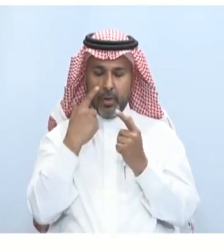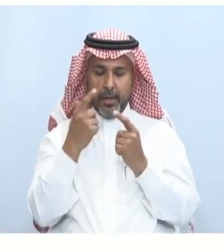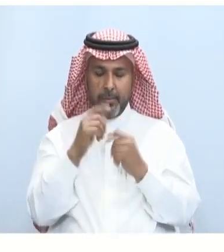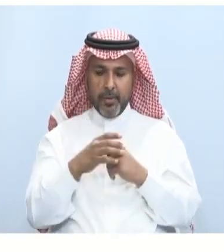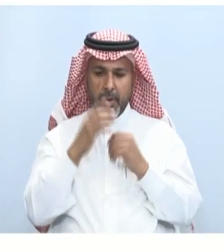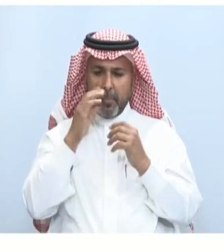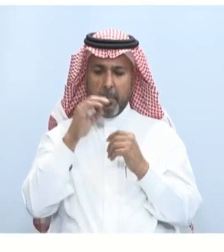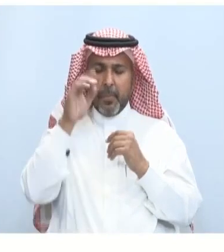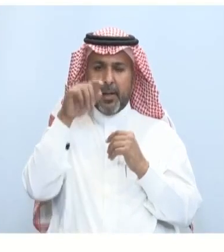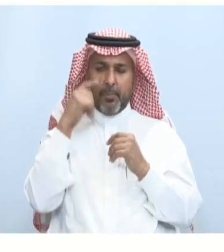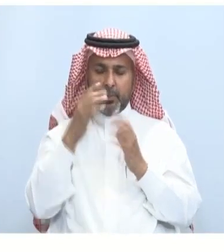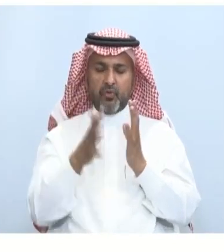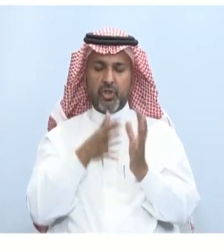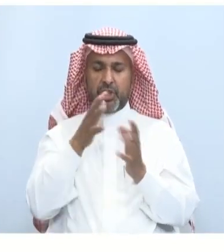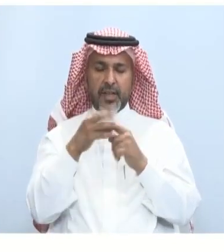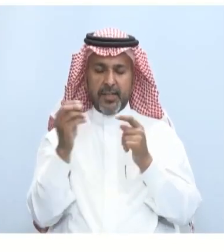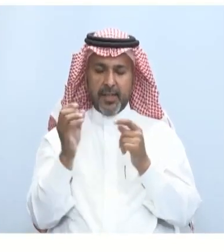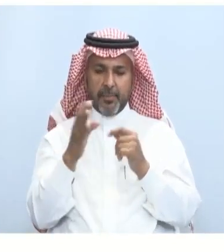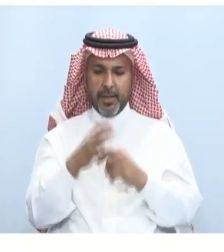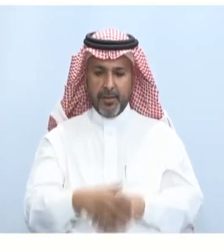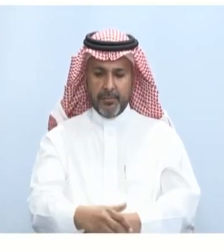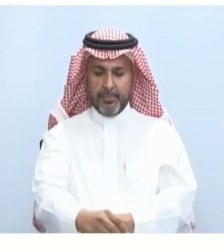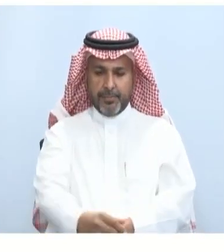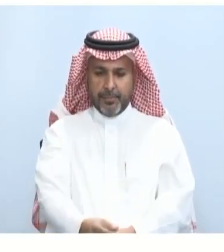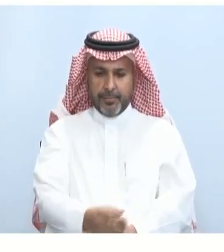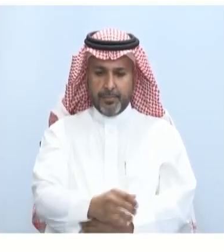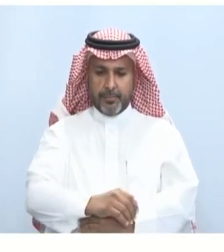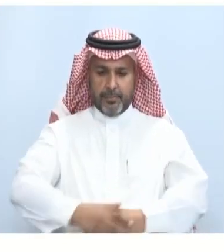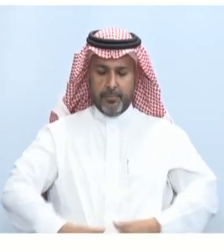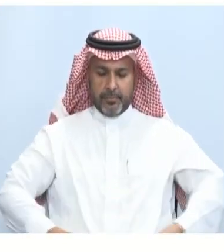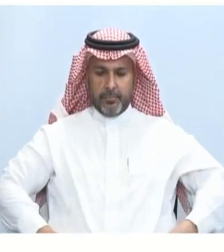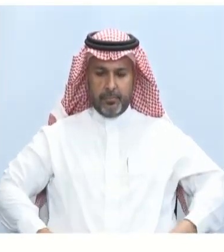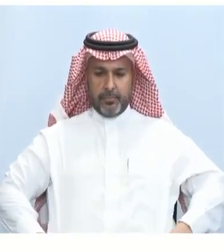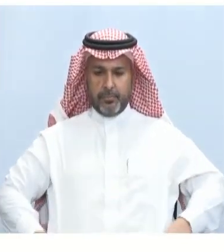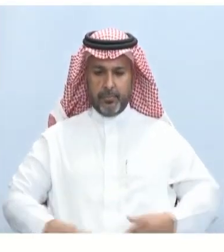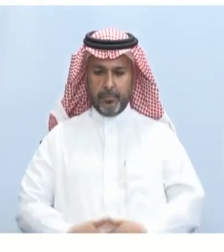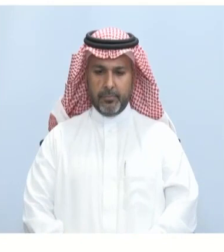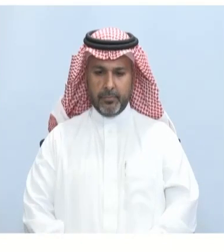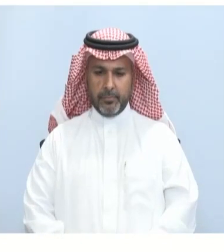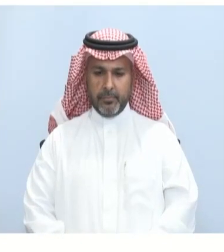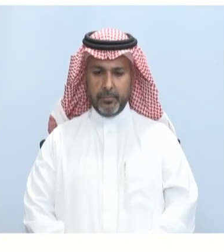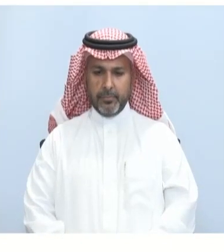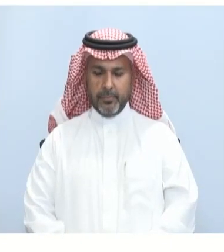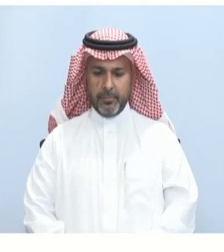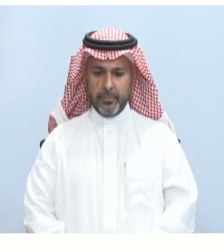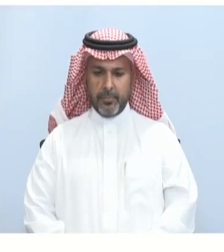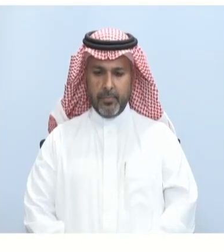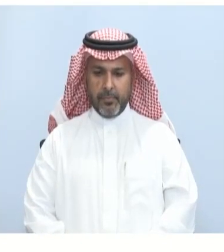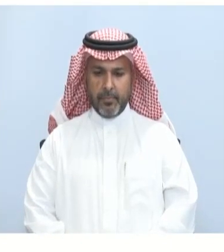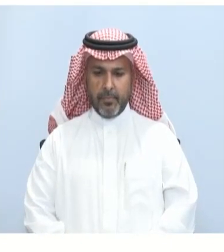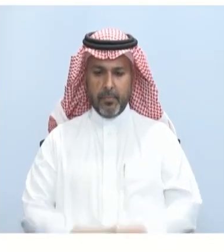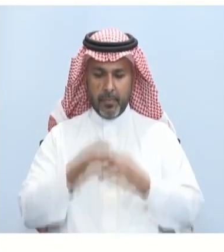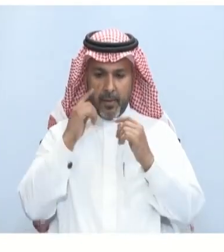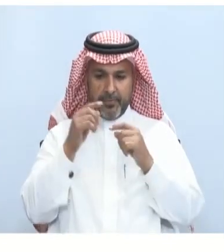بدون الاشاره السالبه في جذر واطلع السالب واحد في جذر الحاله راح يعطيني